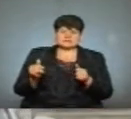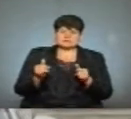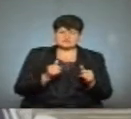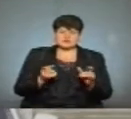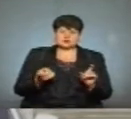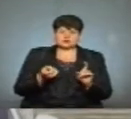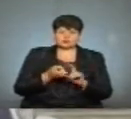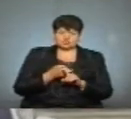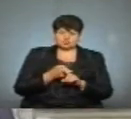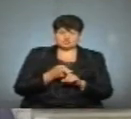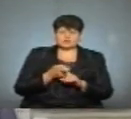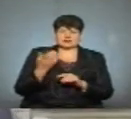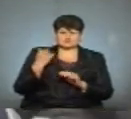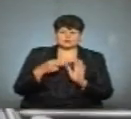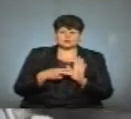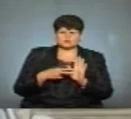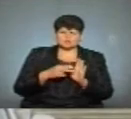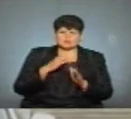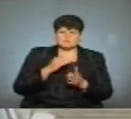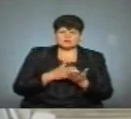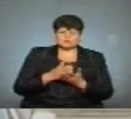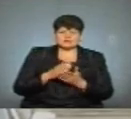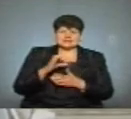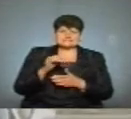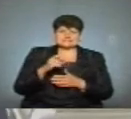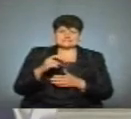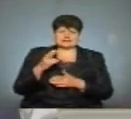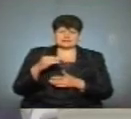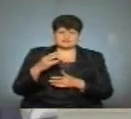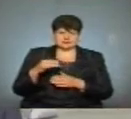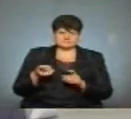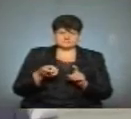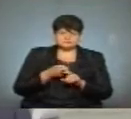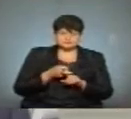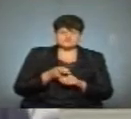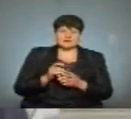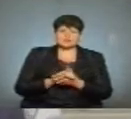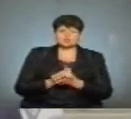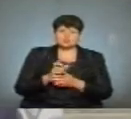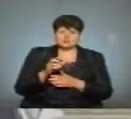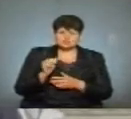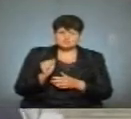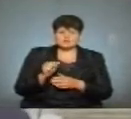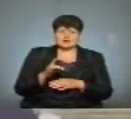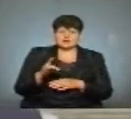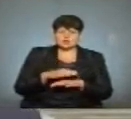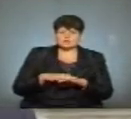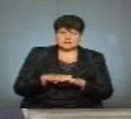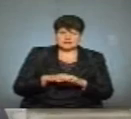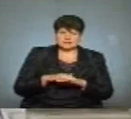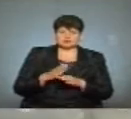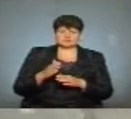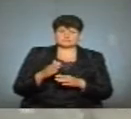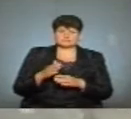тільки, як колись 7-й маршрут східного масиву з другою лікарнею, а й дружби, і району Ринку, і району